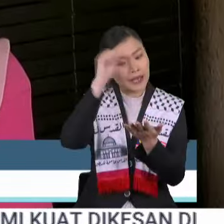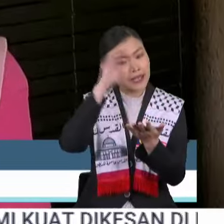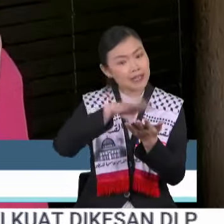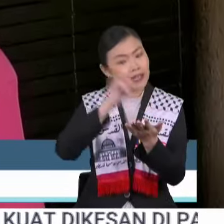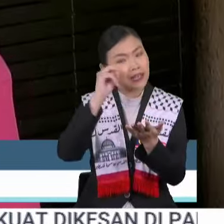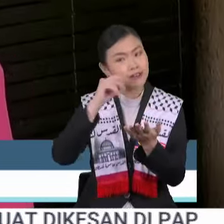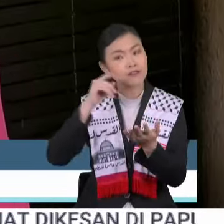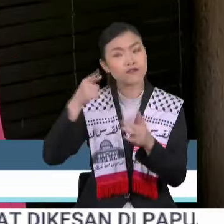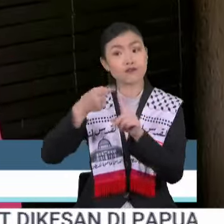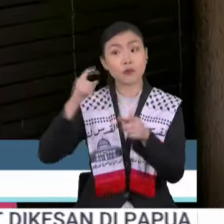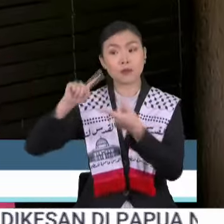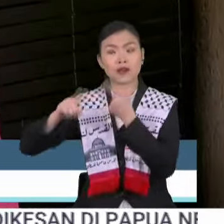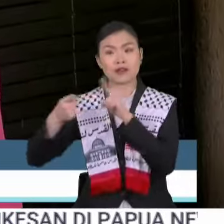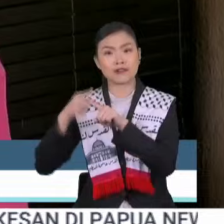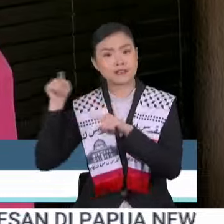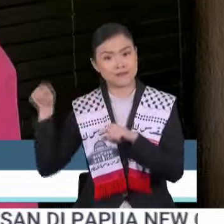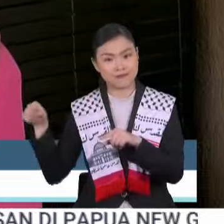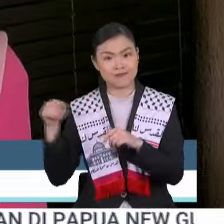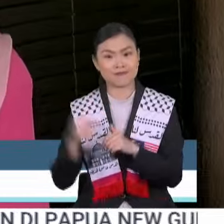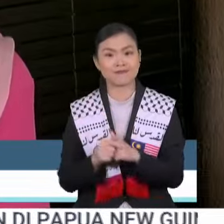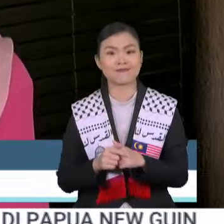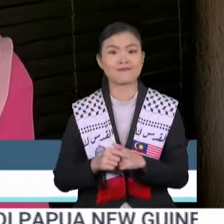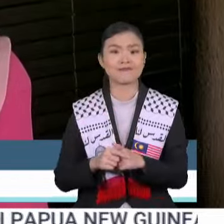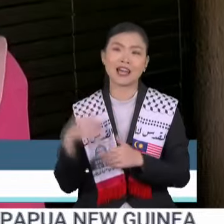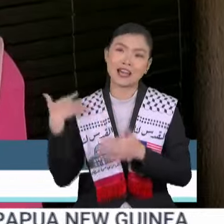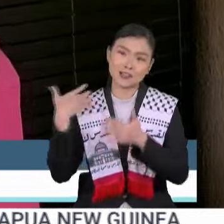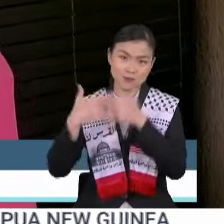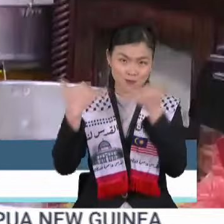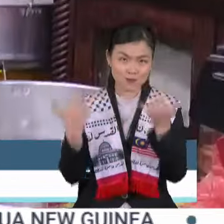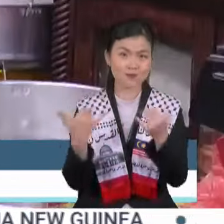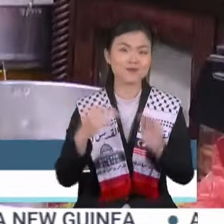itulah. Sampailah sekarang.